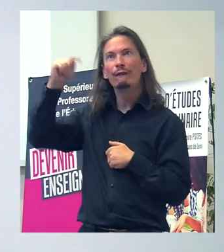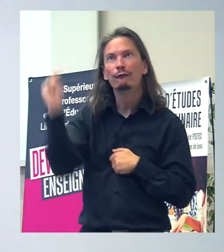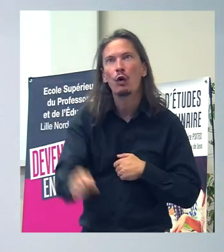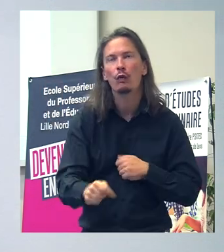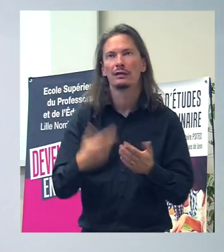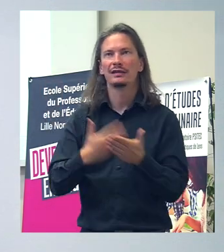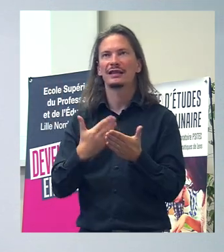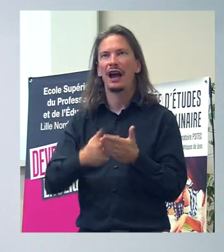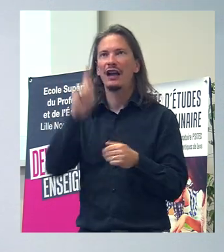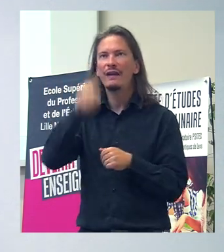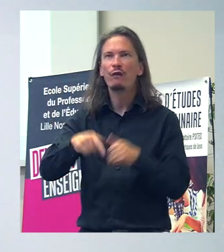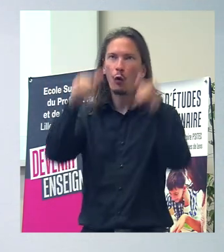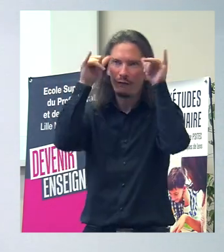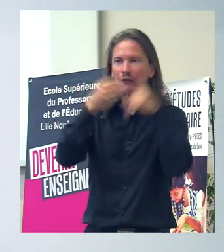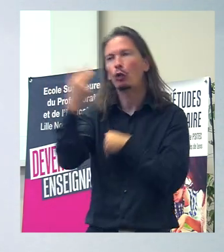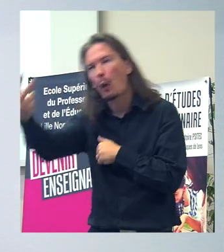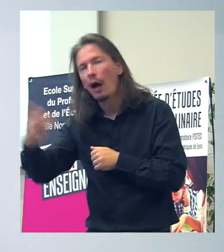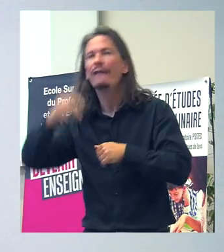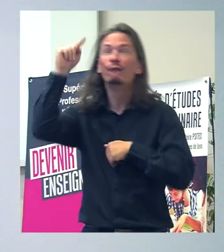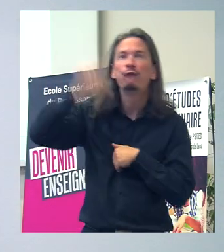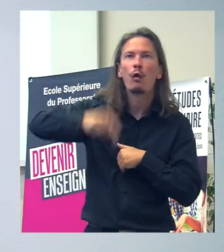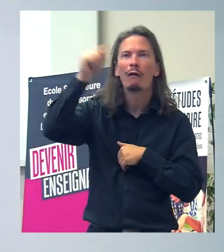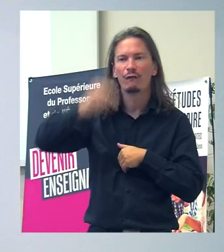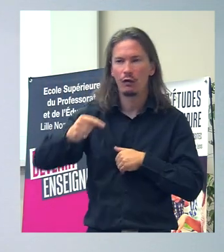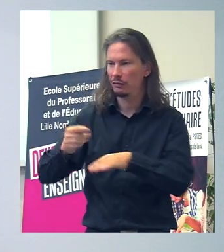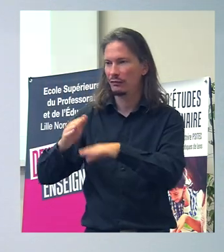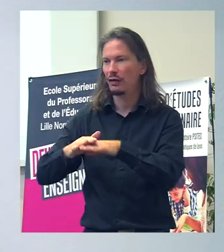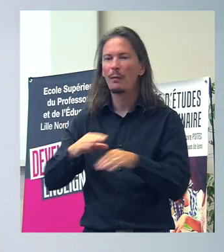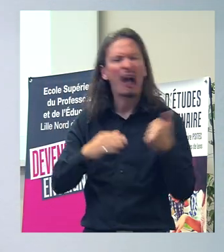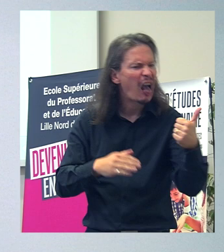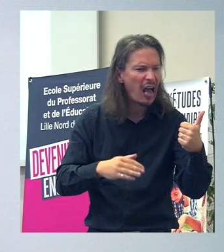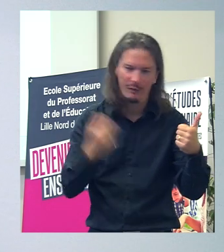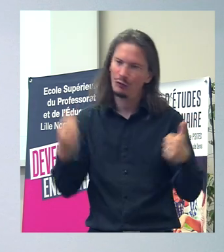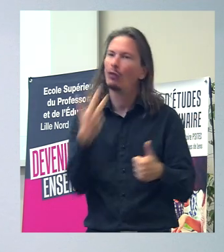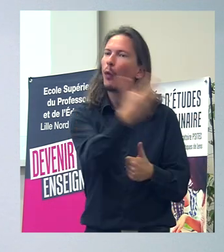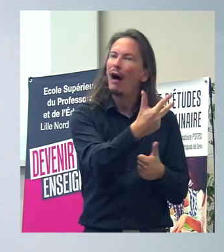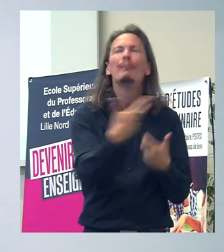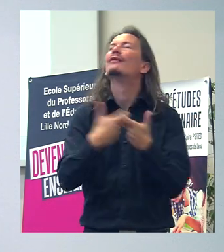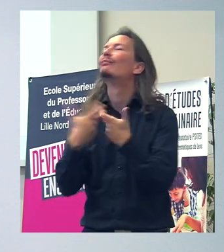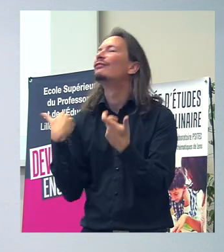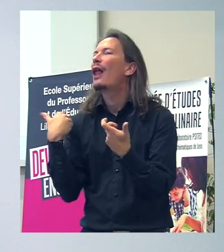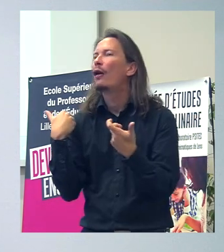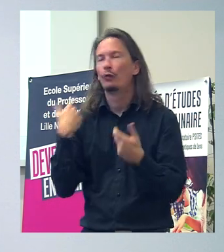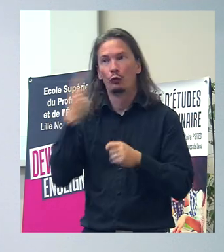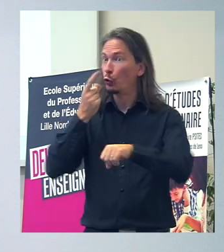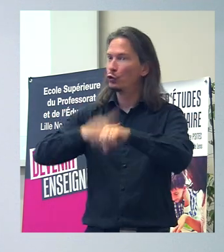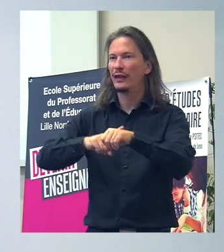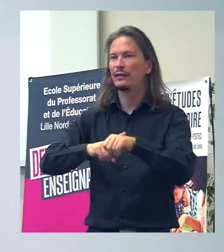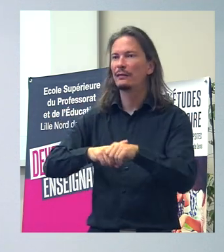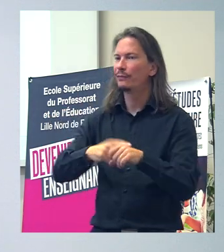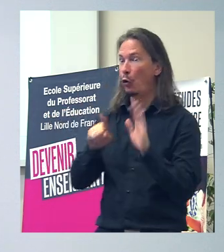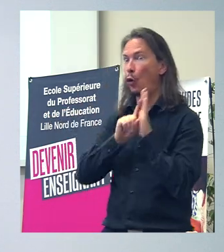ou il faut que tu donnes 3 vaches, voilà, à ceux qui n'en ont qu'une. Hein. Donc, on est tout de suite, en donnant